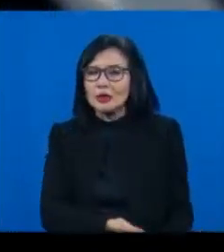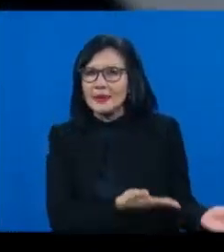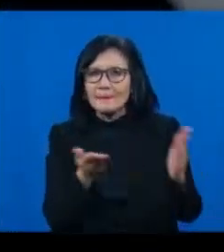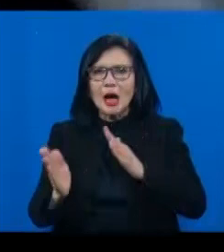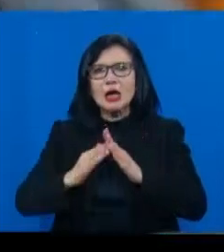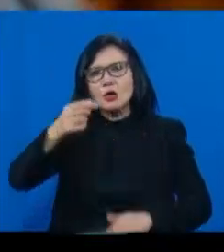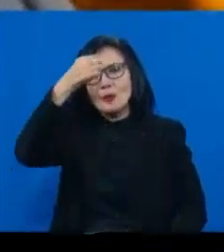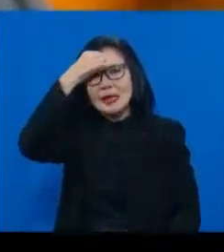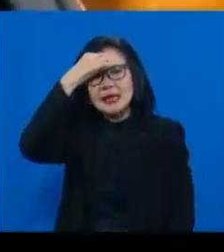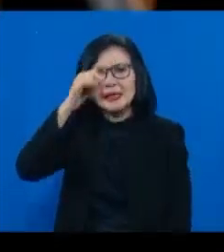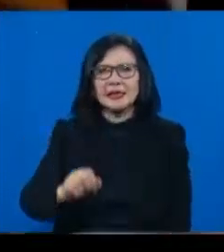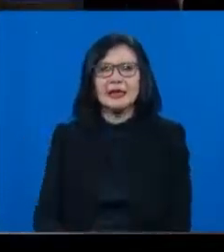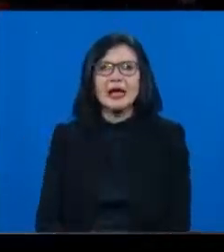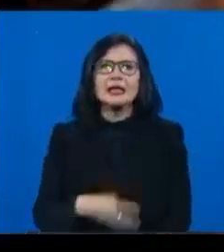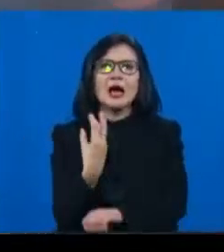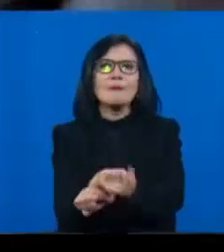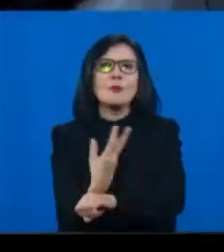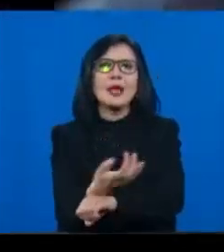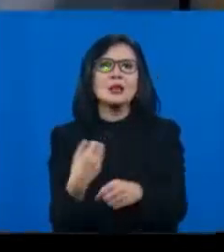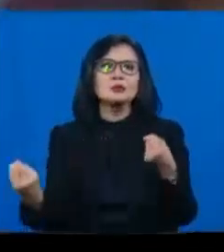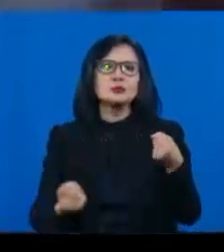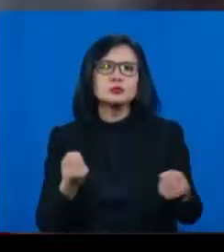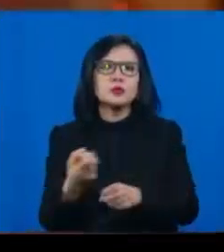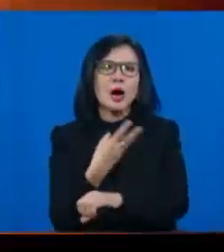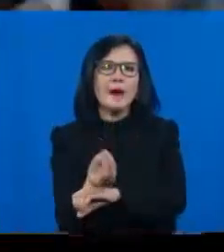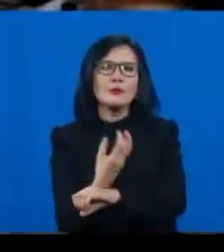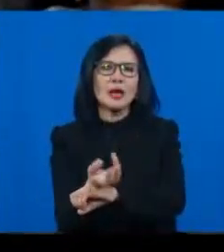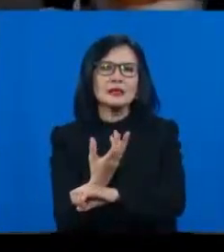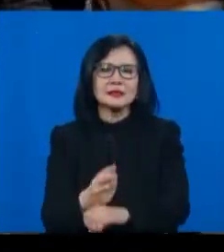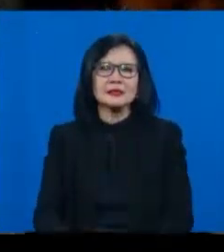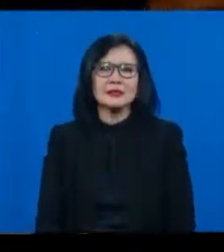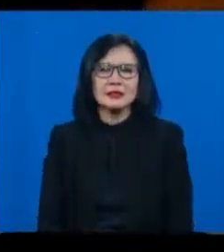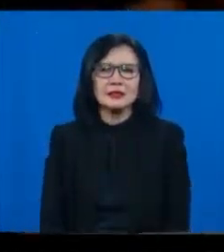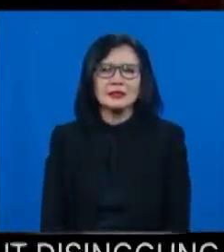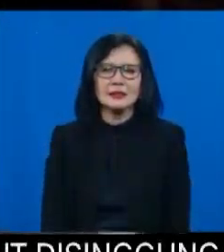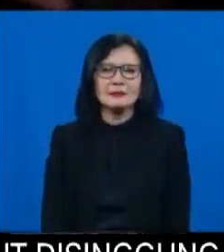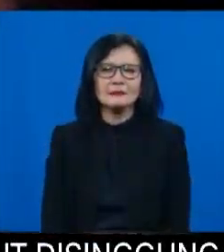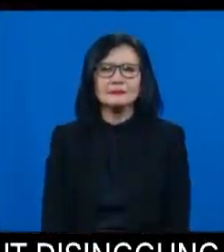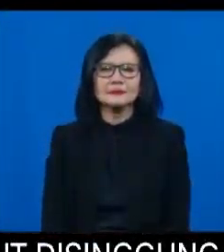terdekat dengan menggunakan ambulans. Tim Liputan, CNN Indonesia.